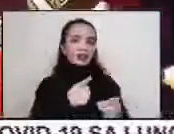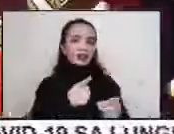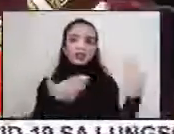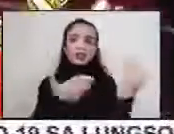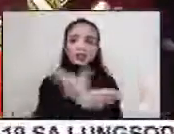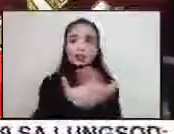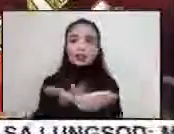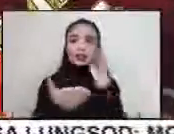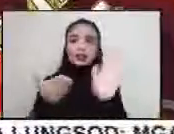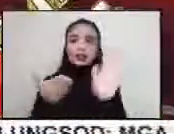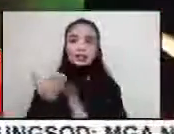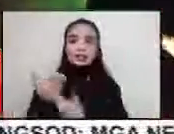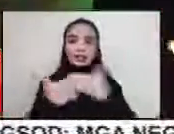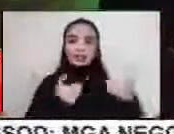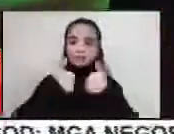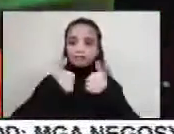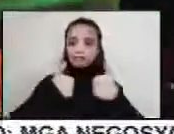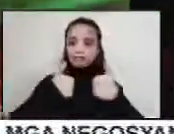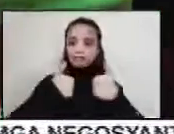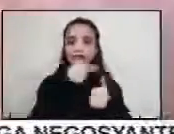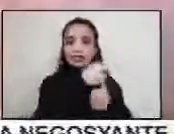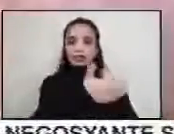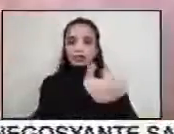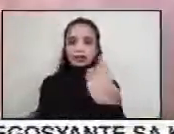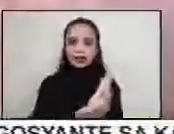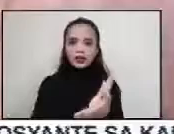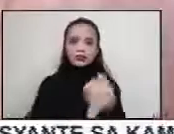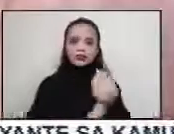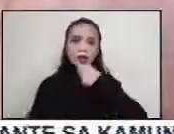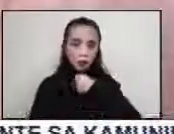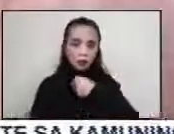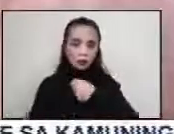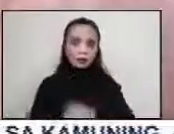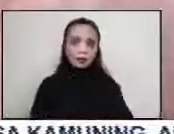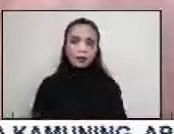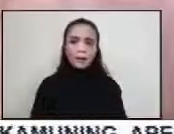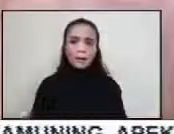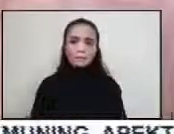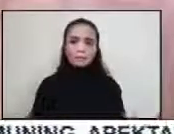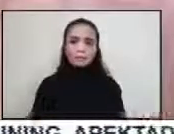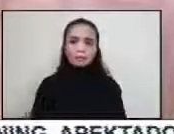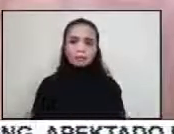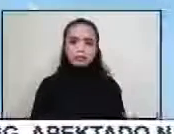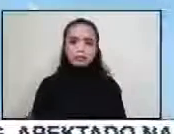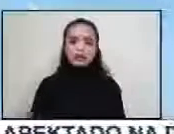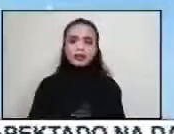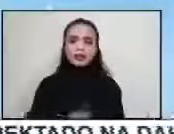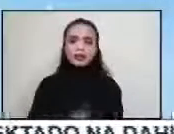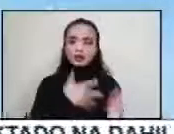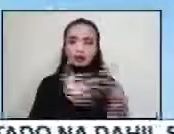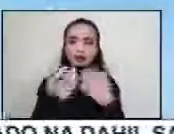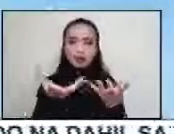Villarde, Teacher Jurcel C. at Andrew E. Diane Medina Ilustre para sa Talk Biz!